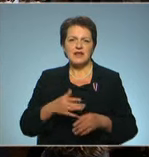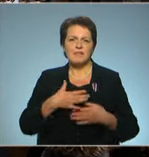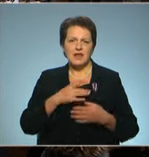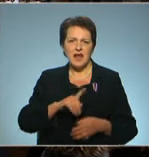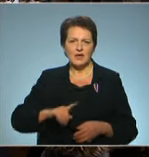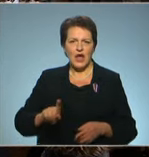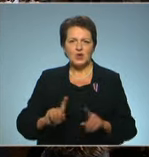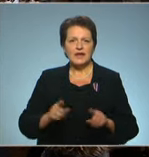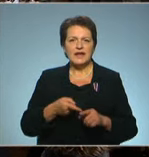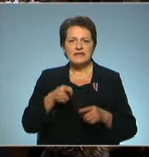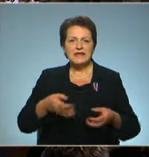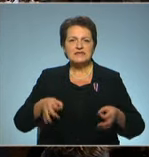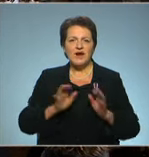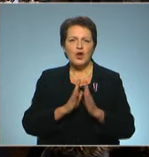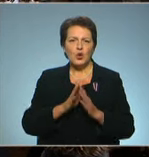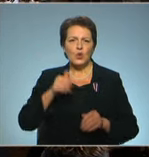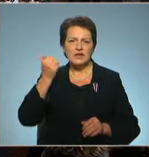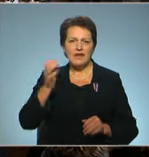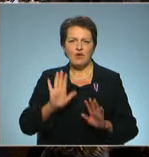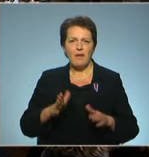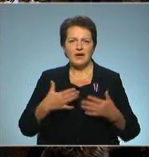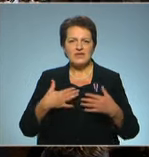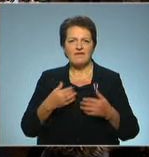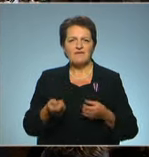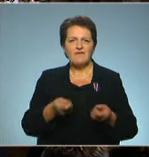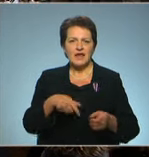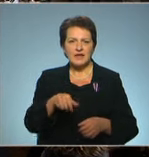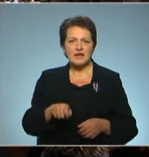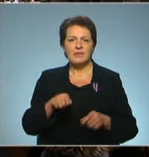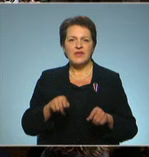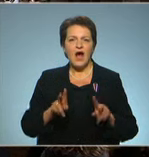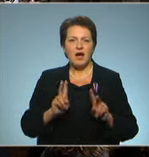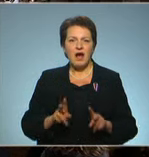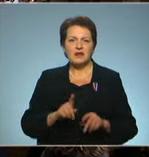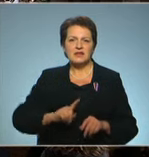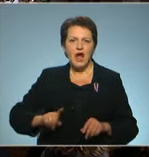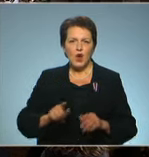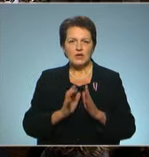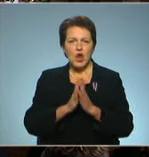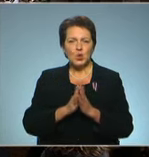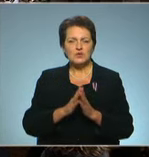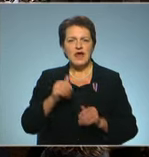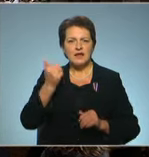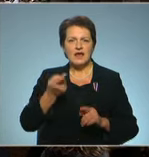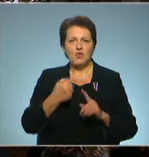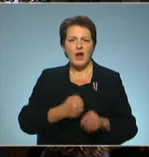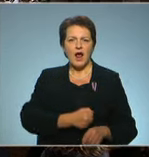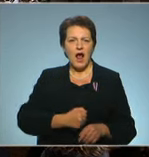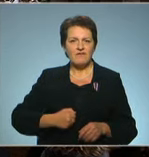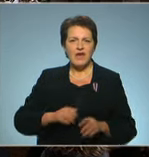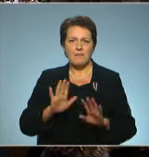tik svarīgi lūgt Dievu par saviem vadītājiem, tā kā tauta lūdza Dievu un gavēja par